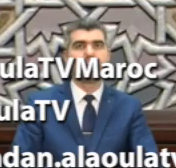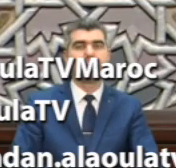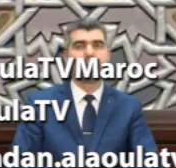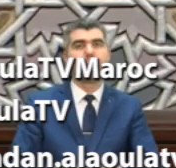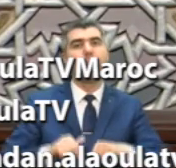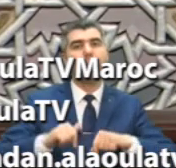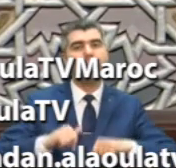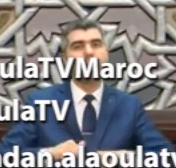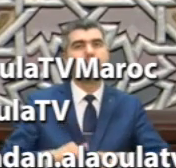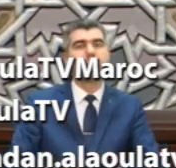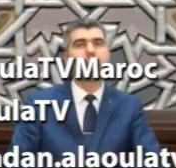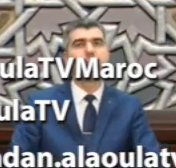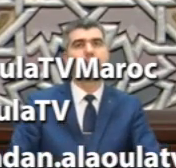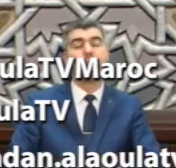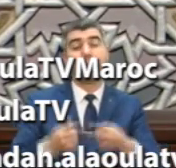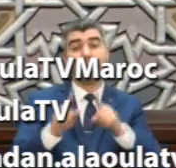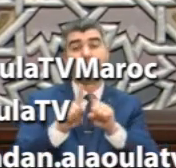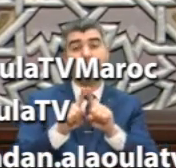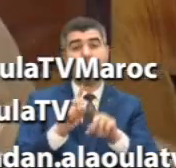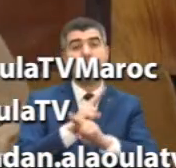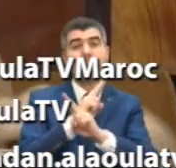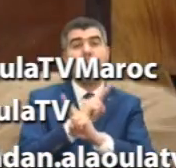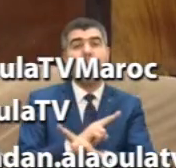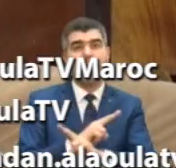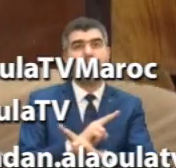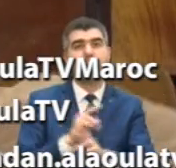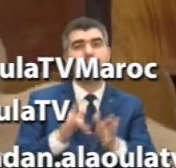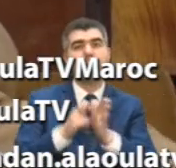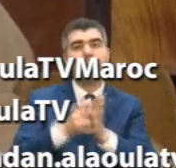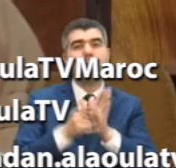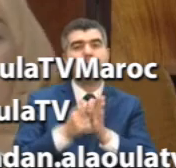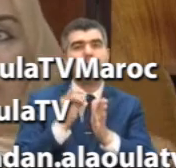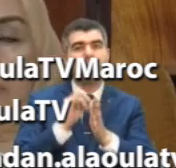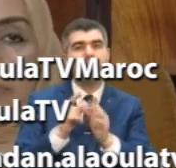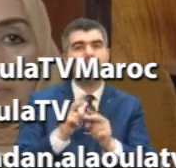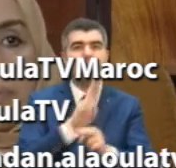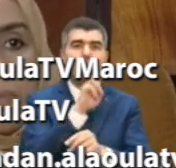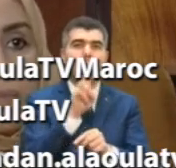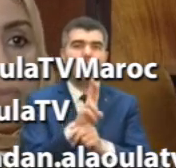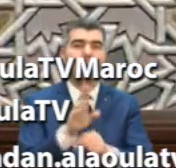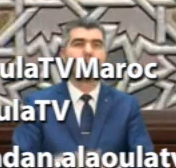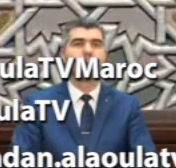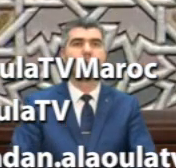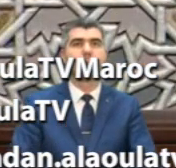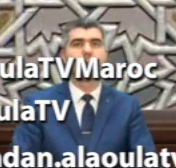سيد الوزير. عن وضعية متقاعدي المكتب الوطني للسكك الحديدية نسائلكم.